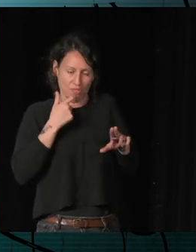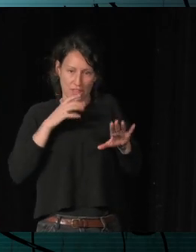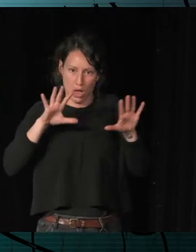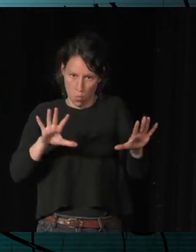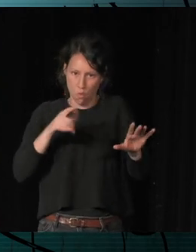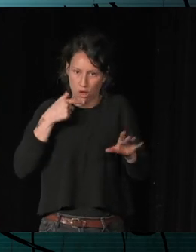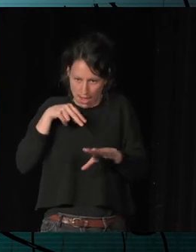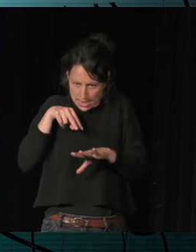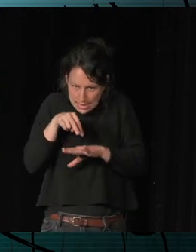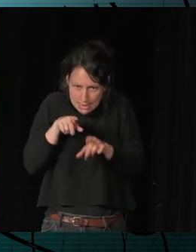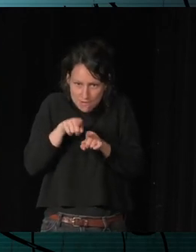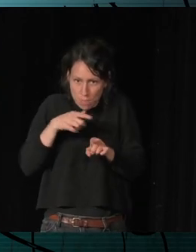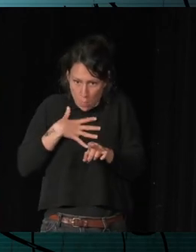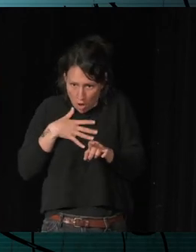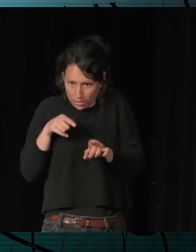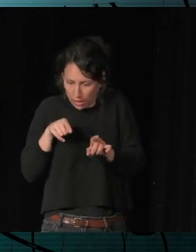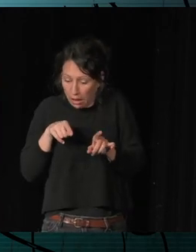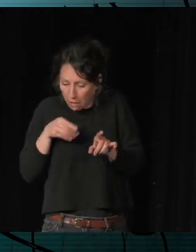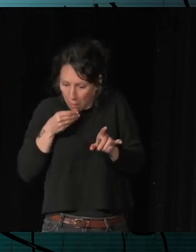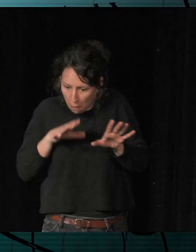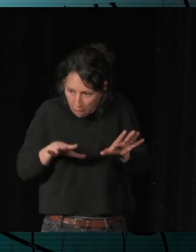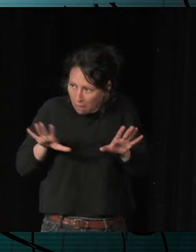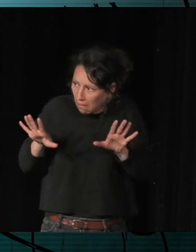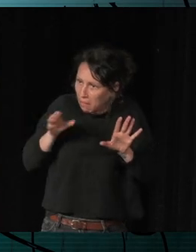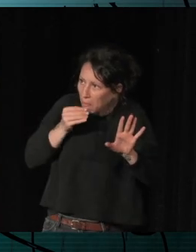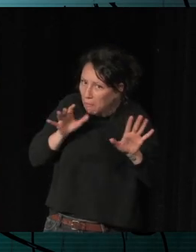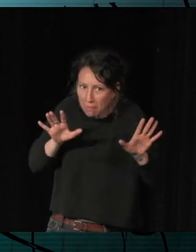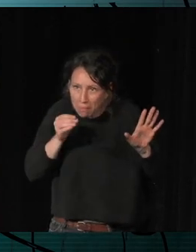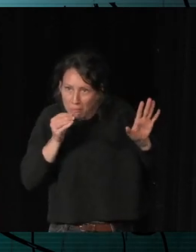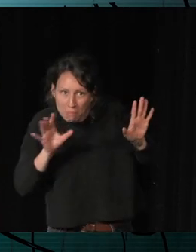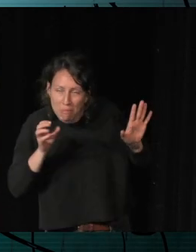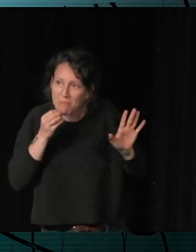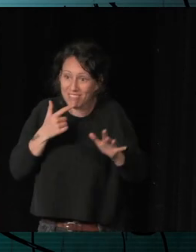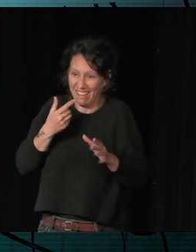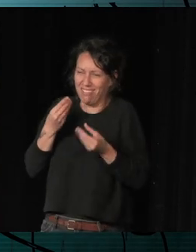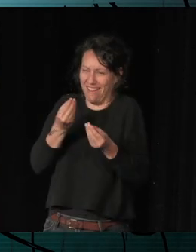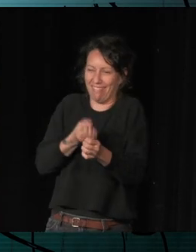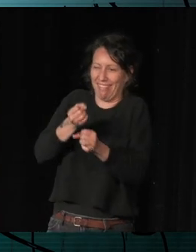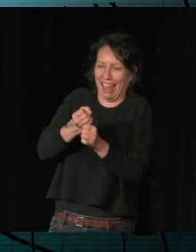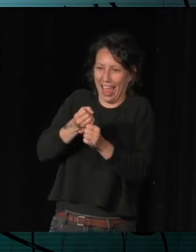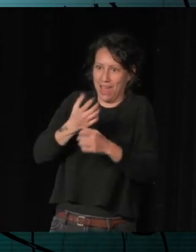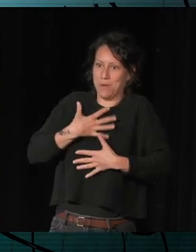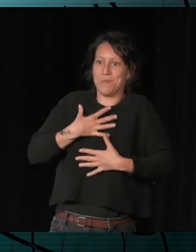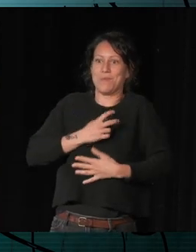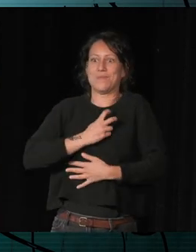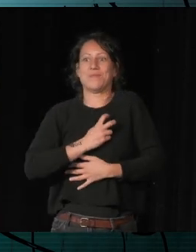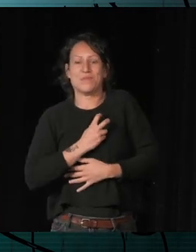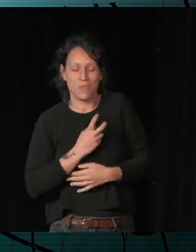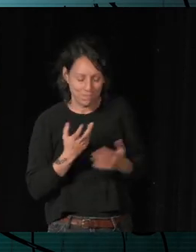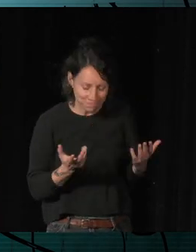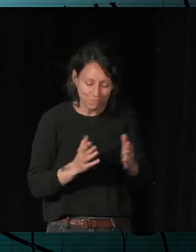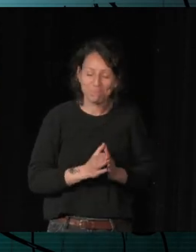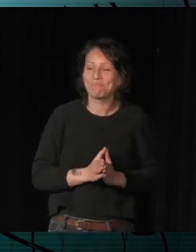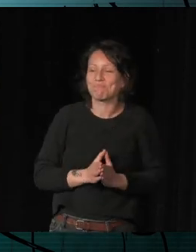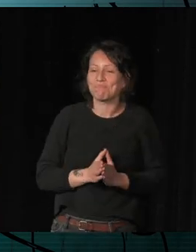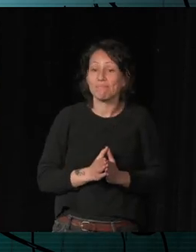avoir peur de te déplacer ce qui fait que après en plus de l'histoire et de tout ce qui va être rajouté par le on va dire le scénario enfin tous les éléments à l'intérieur du